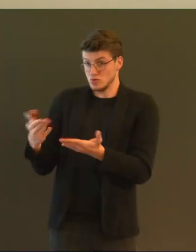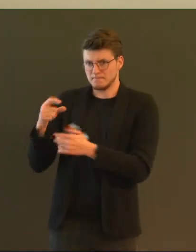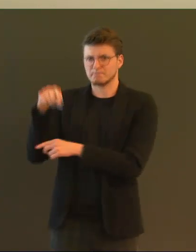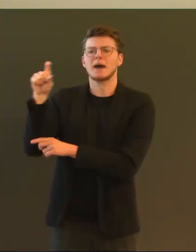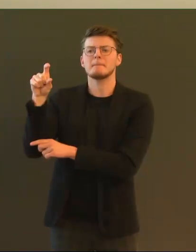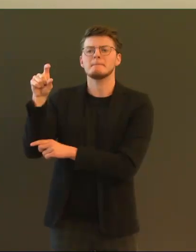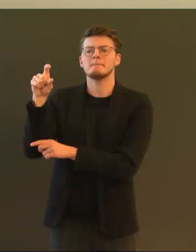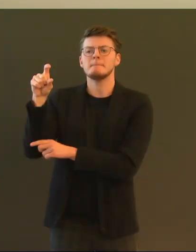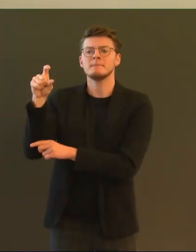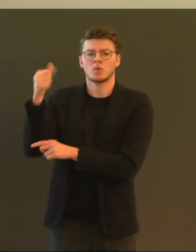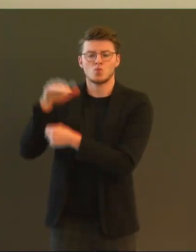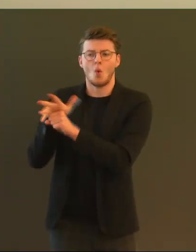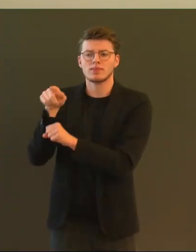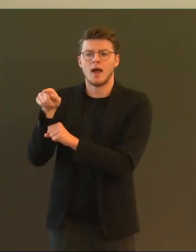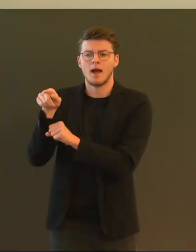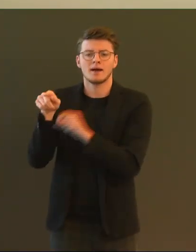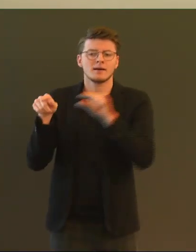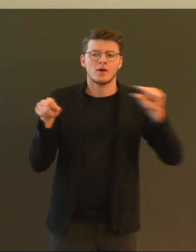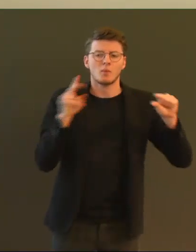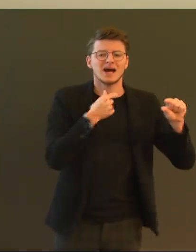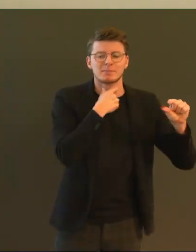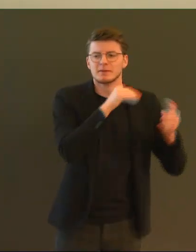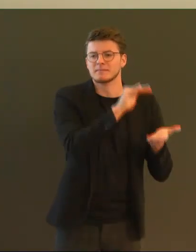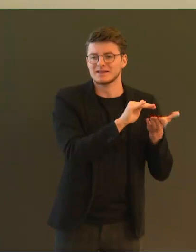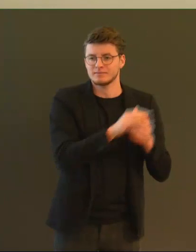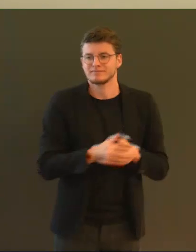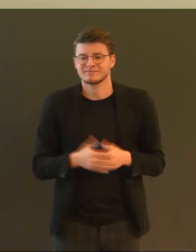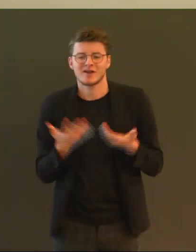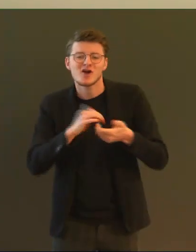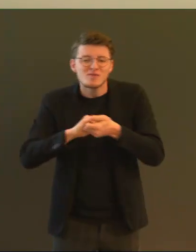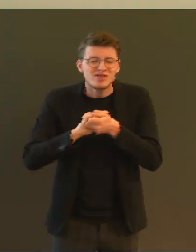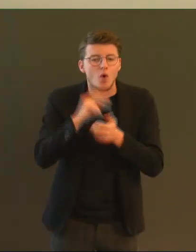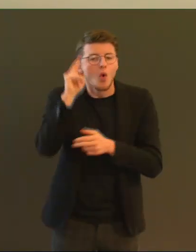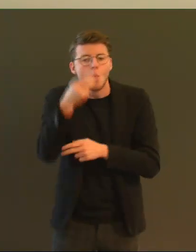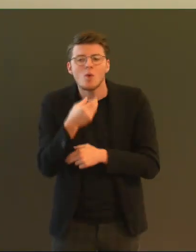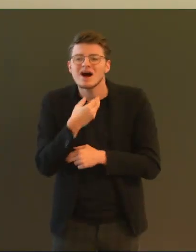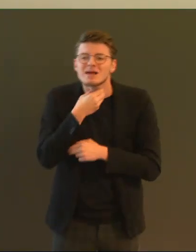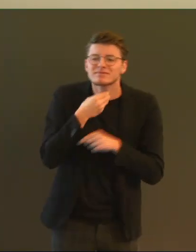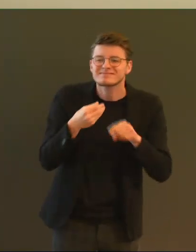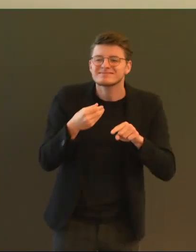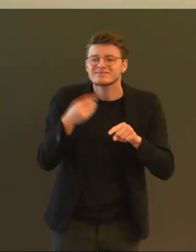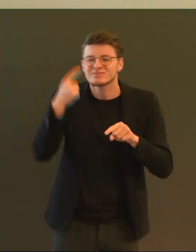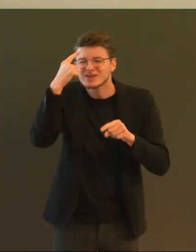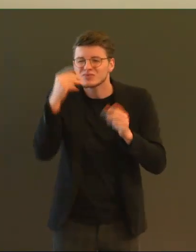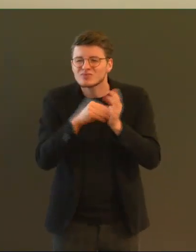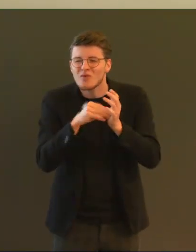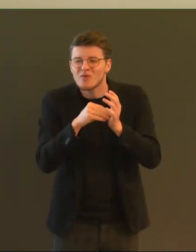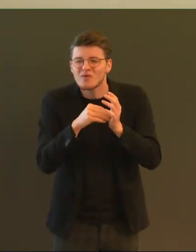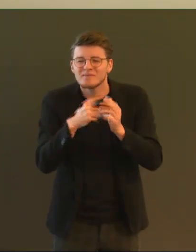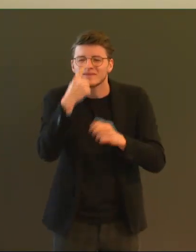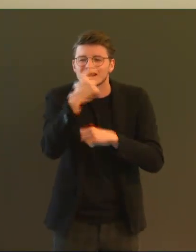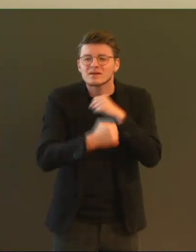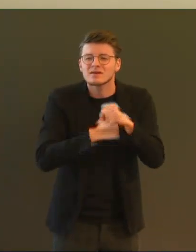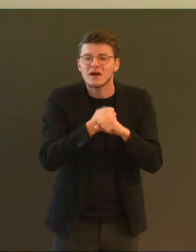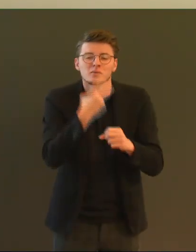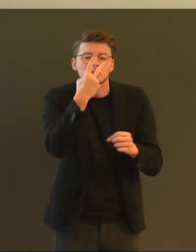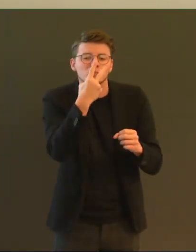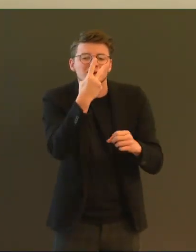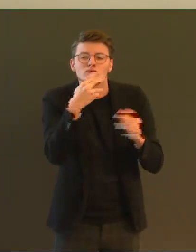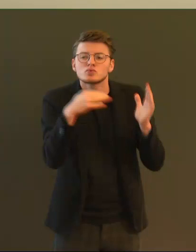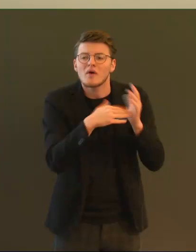ergste griepseizoenen sinds 2001 was die van de winter van 2015 en toen hebben we 4012